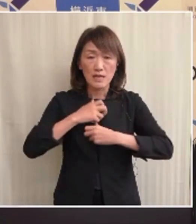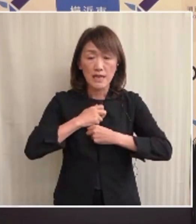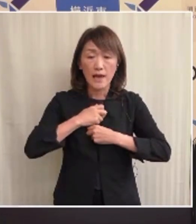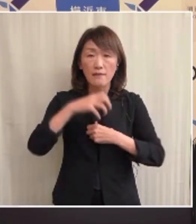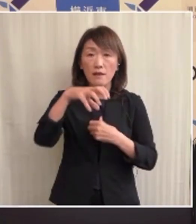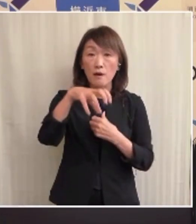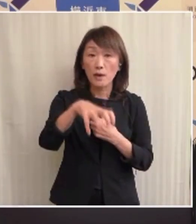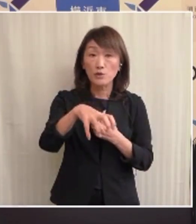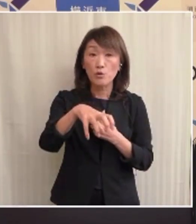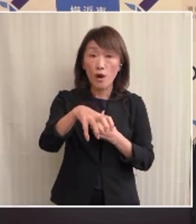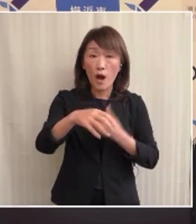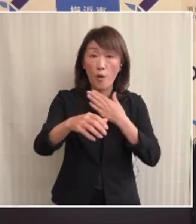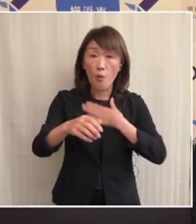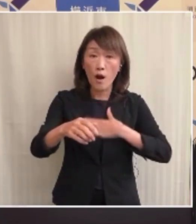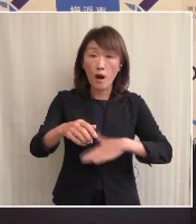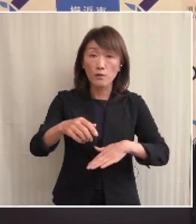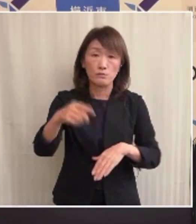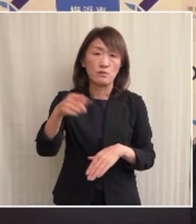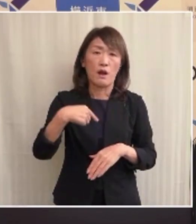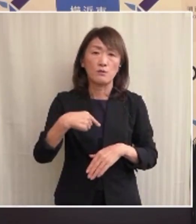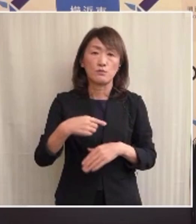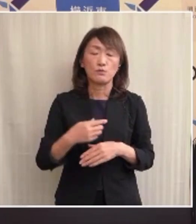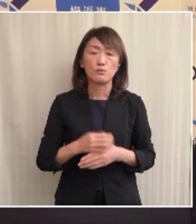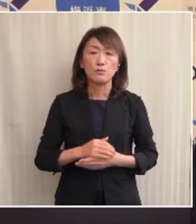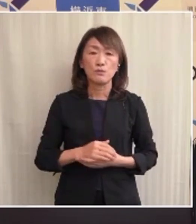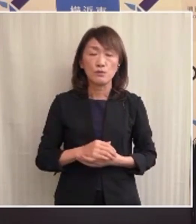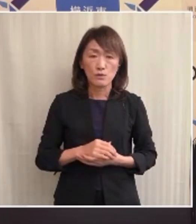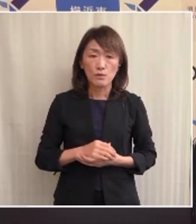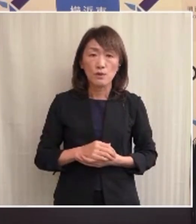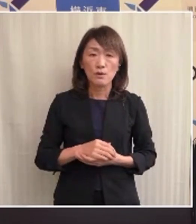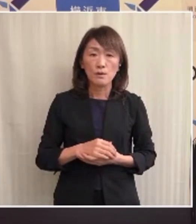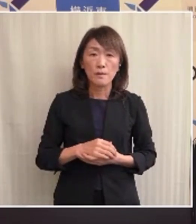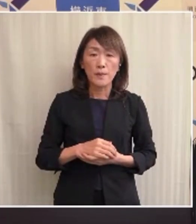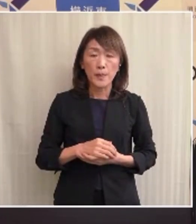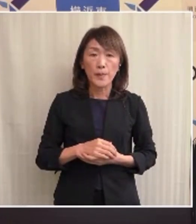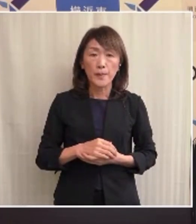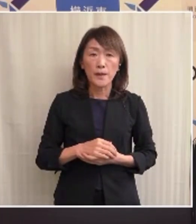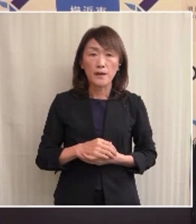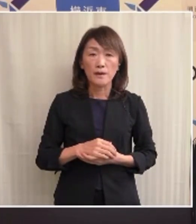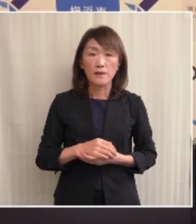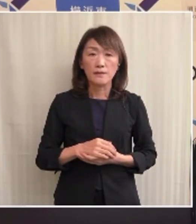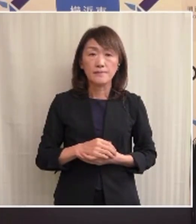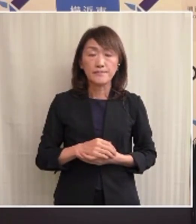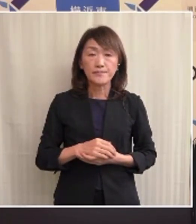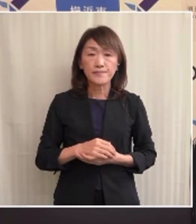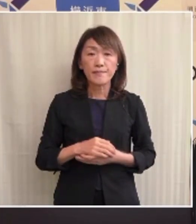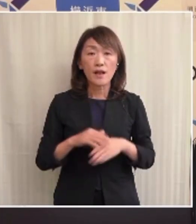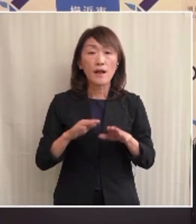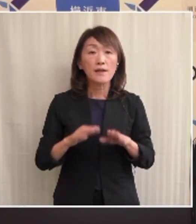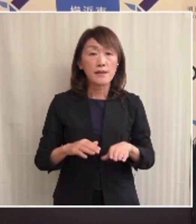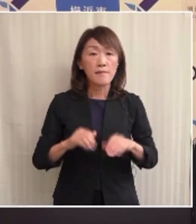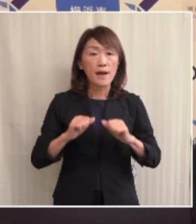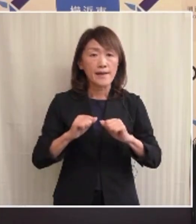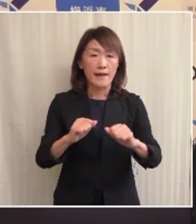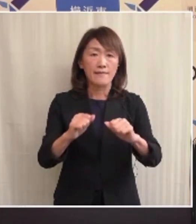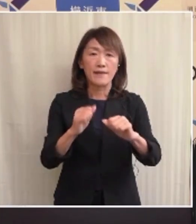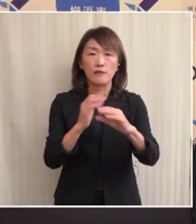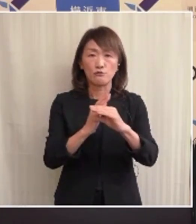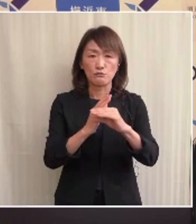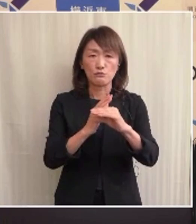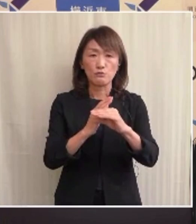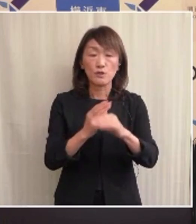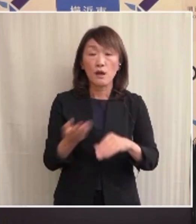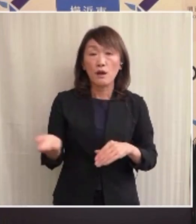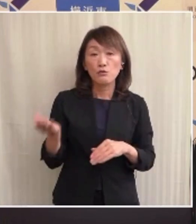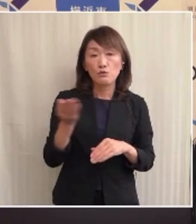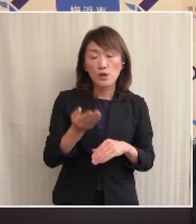所があぶり出せるようになります。で、こういったことをですね、今行いまして、じゃあ